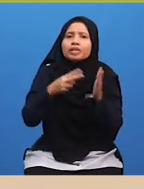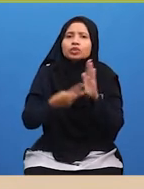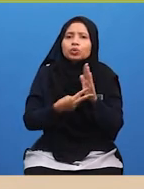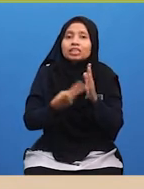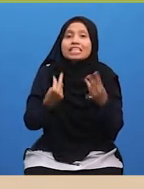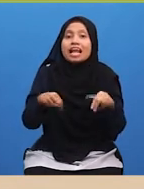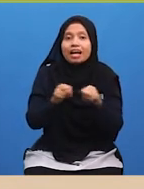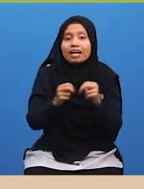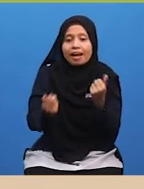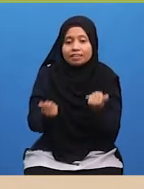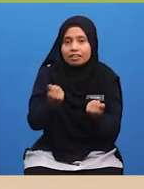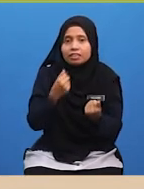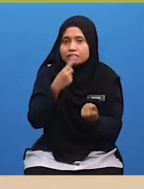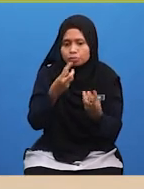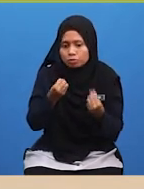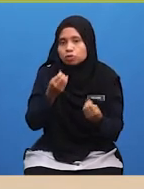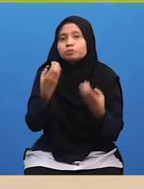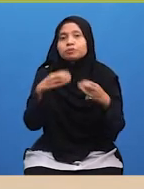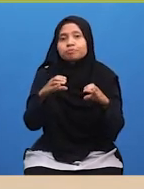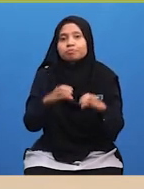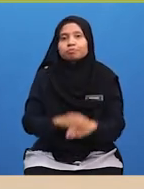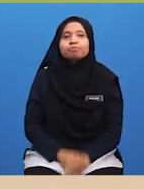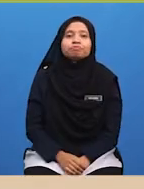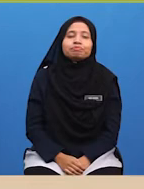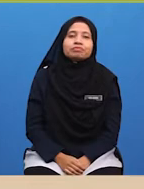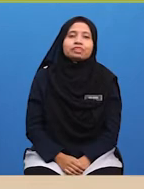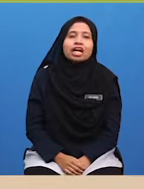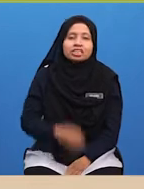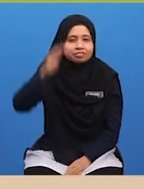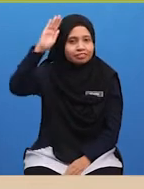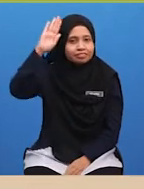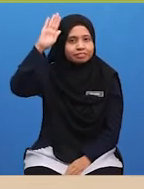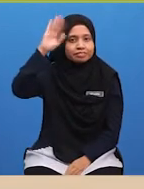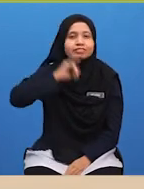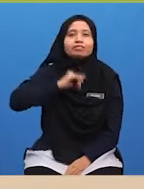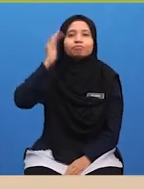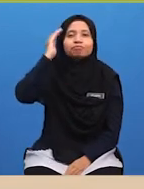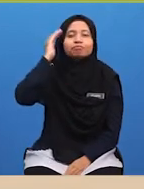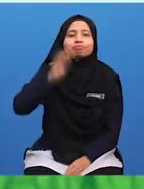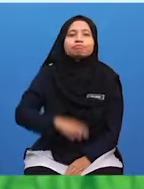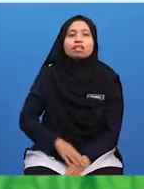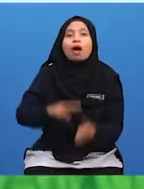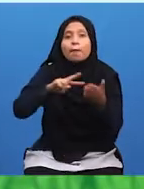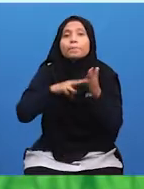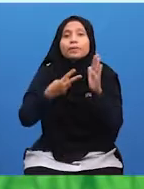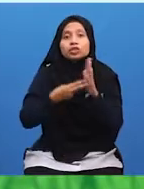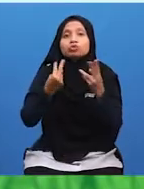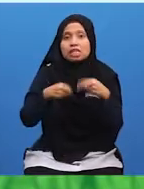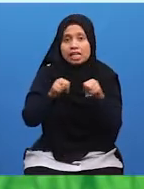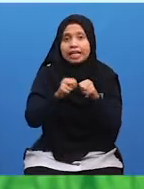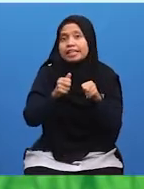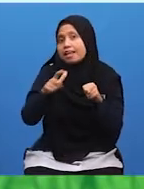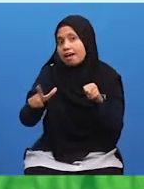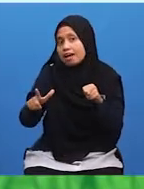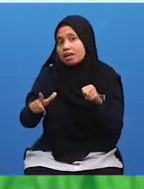keadilan? Siapa nak cuba? Cikgu, saya tahu, saya tahu. Maksud nilai keadilan